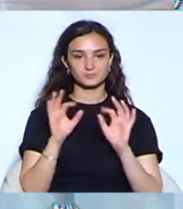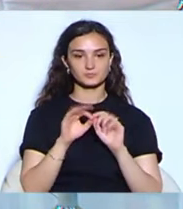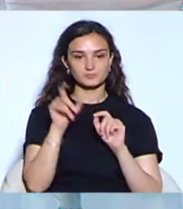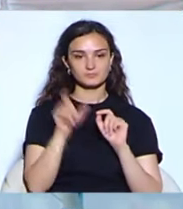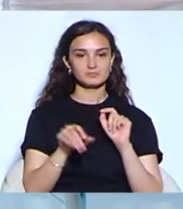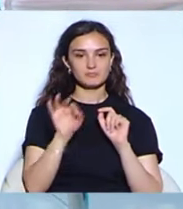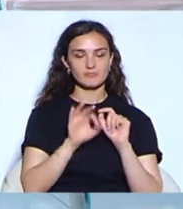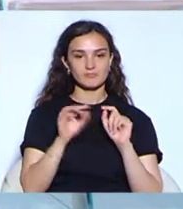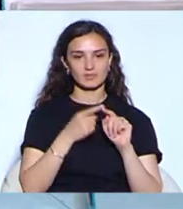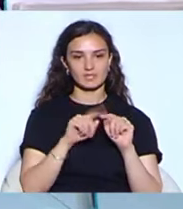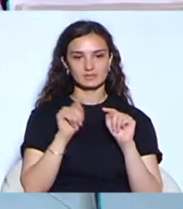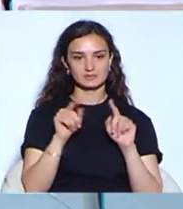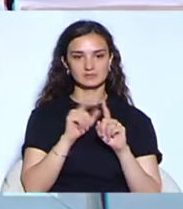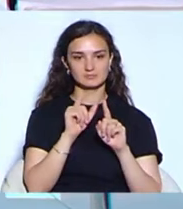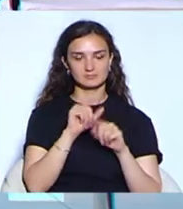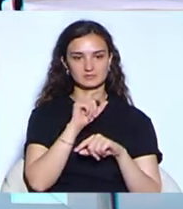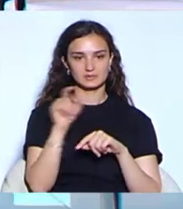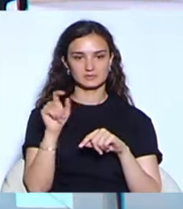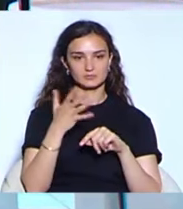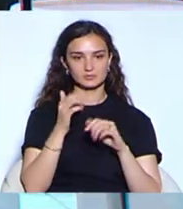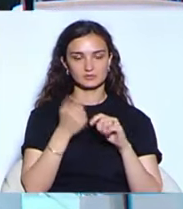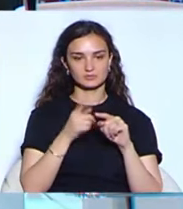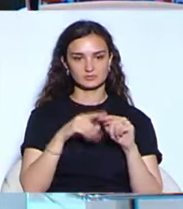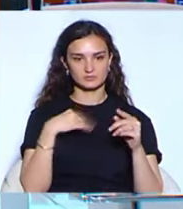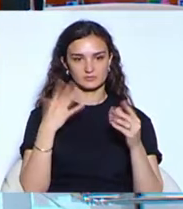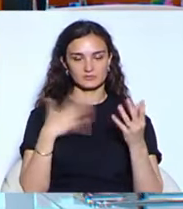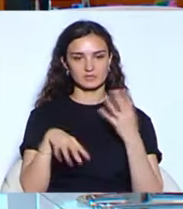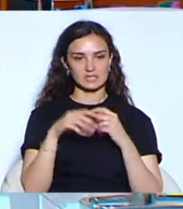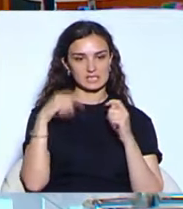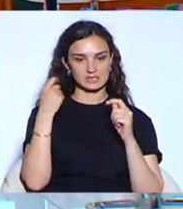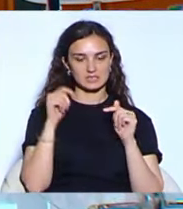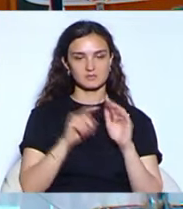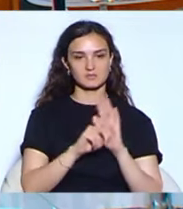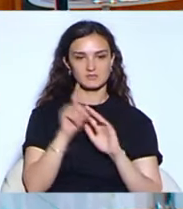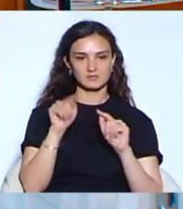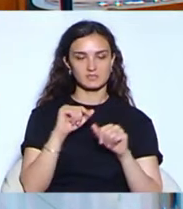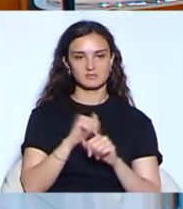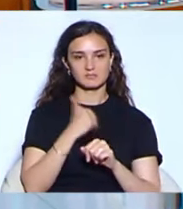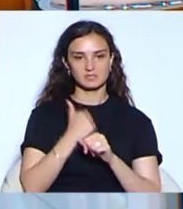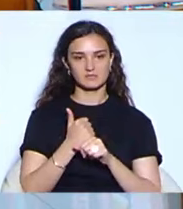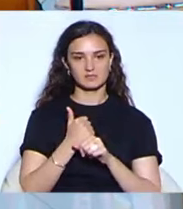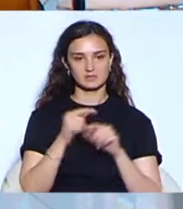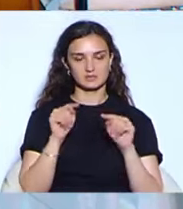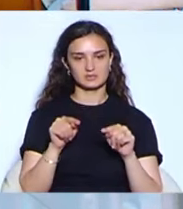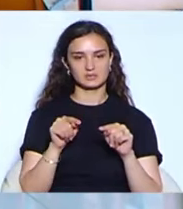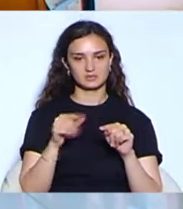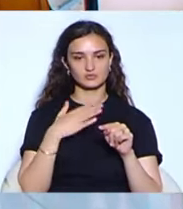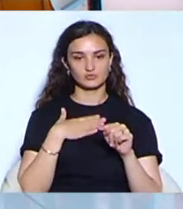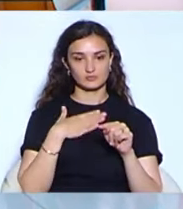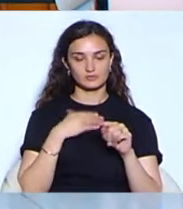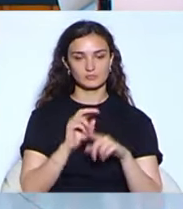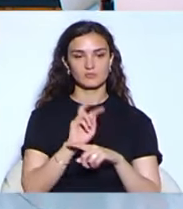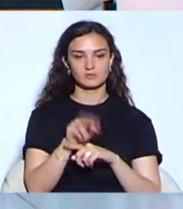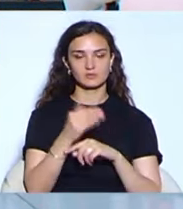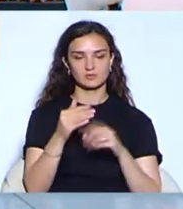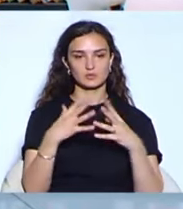ადამიანს ეს გახლავთ ისაკვანძო ფრაზა რომლითაც ჩვენ ყველა გადაცემას ვიწყებთ ის არის მთავარი გასაღები რომლითაც ჩვენ